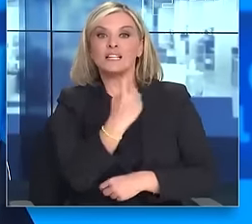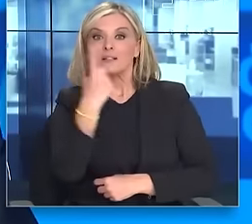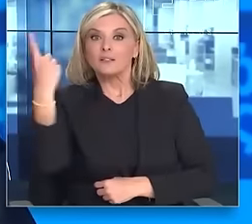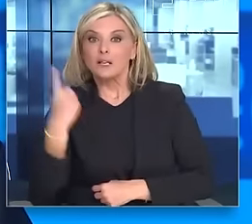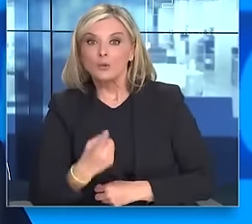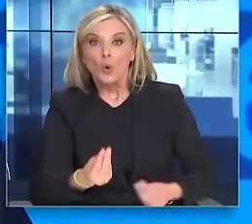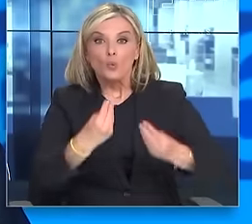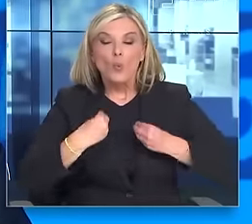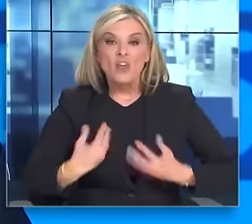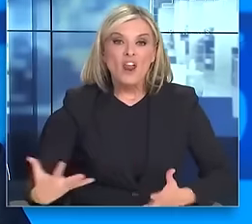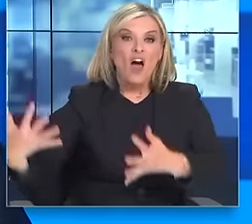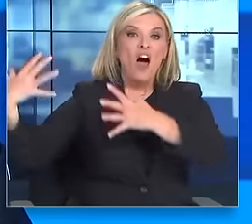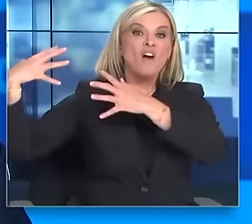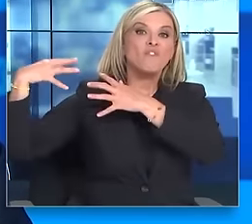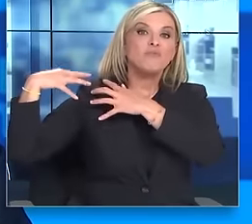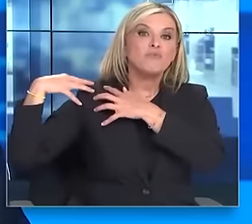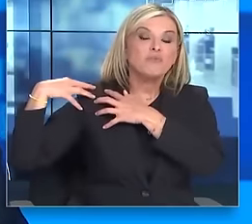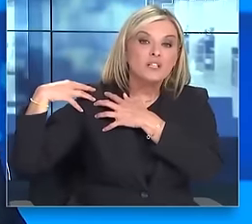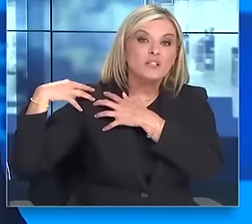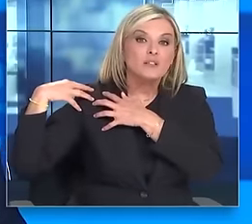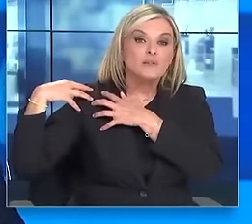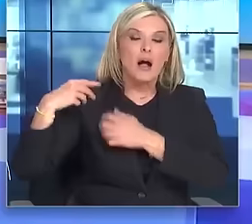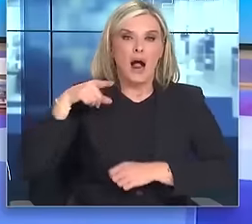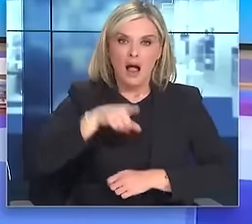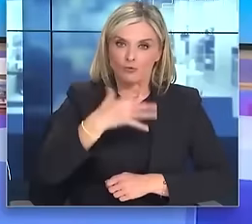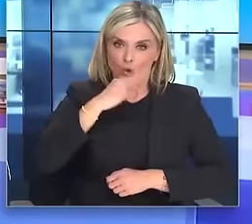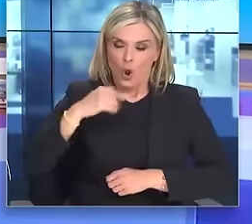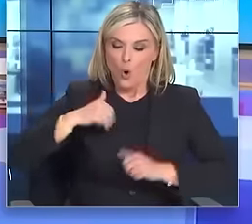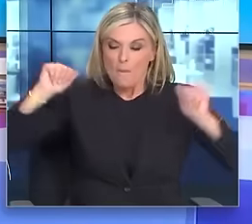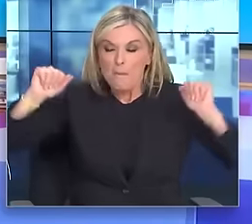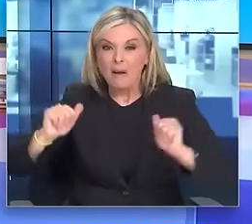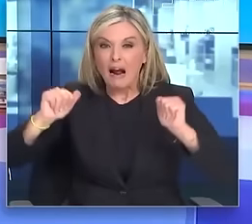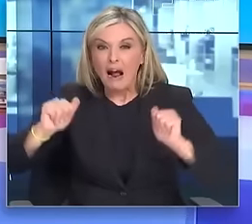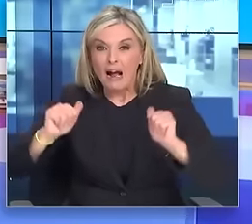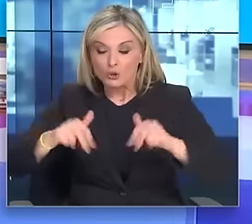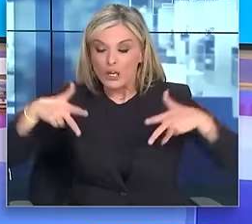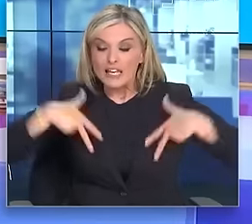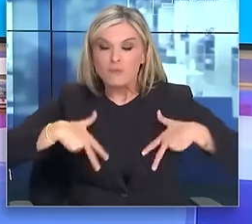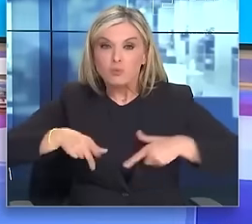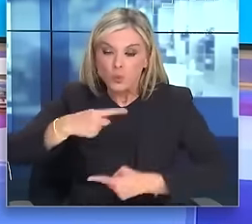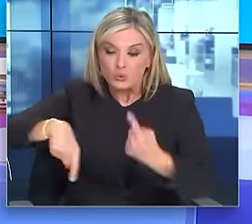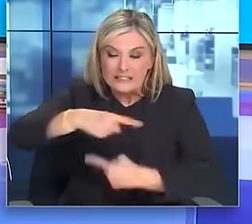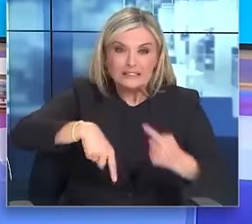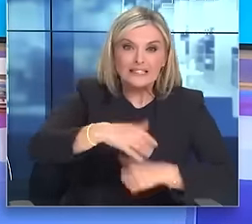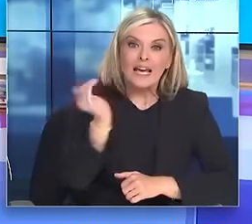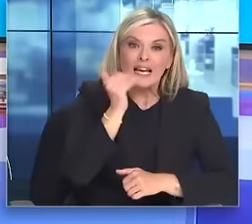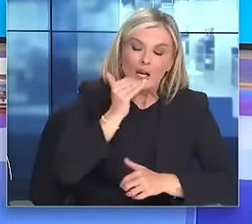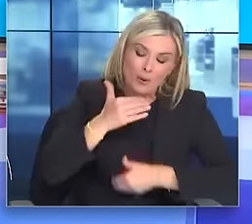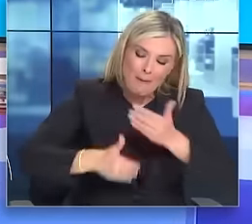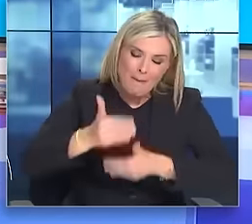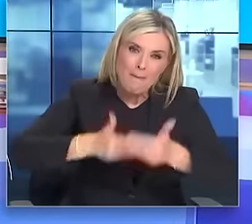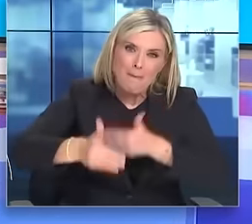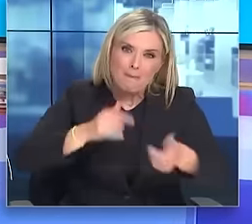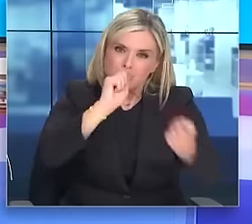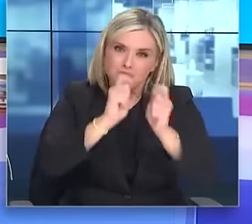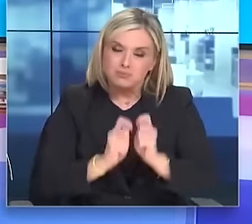το οποίο πήραμε. Και βεβαίως πιέζω και εγώ τους υπουργούς και όλη την κυβερνητική μηχανή, μονίμως να κάνουμε περισσότερα και γρηγορότερα. Αλλά